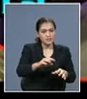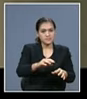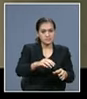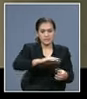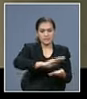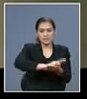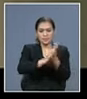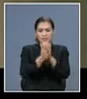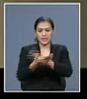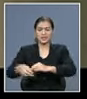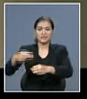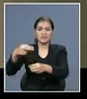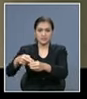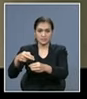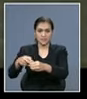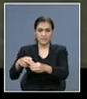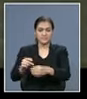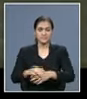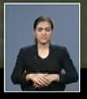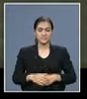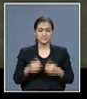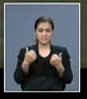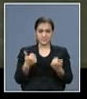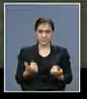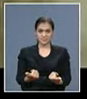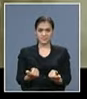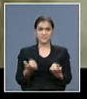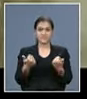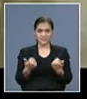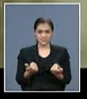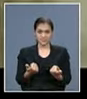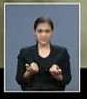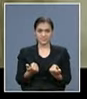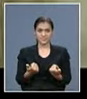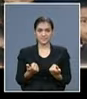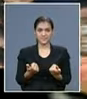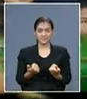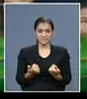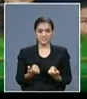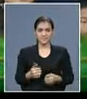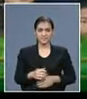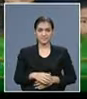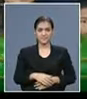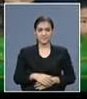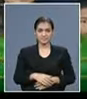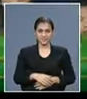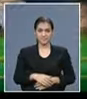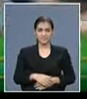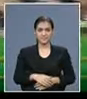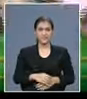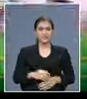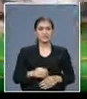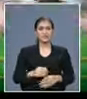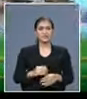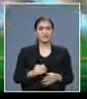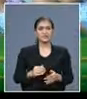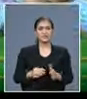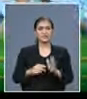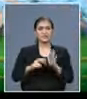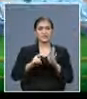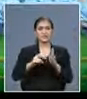ให้เราอยู่กันที่ที่ทำการกำนันตำบลจระเข้เผือกอำเภอดาดมะขามเตี้ยจังหวัด